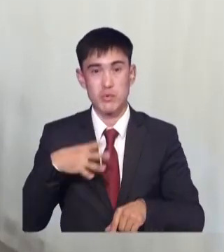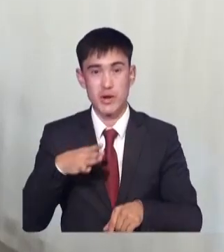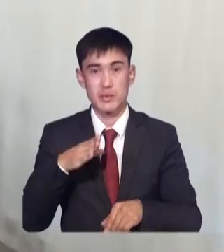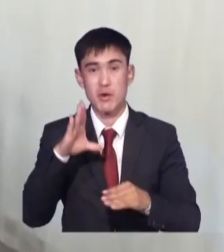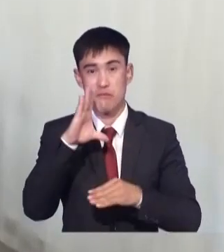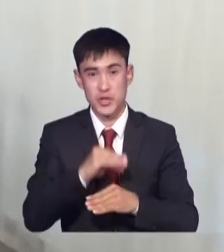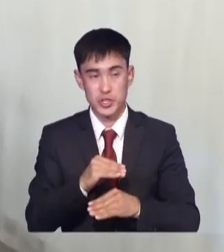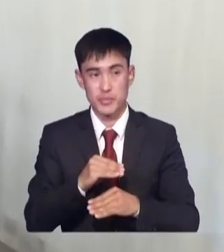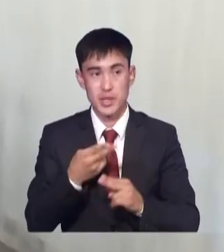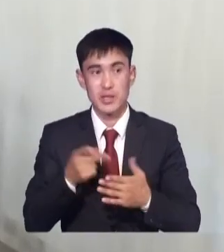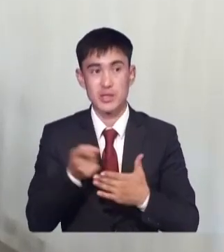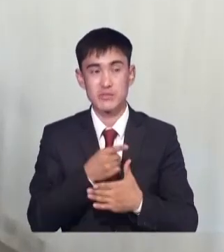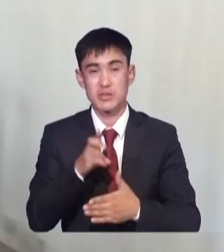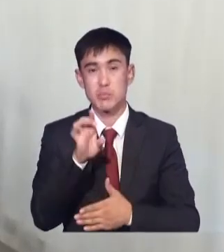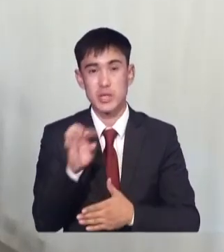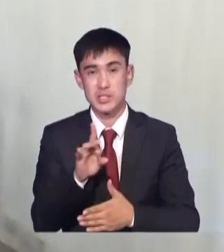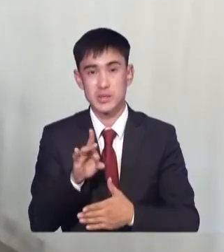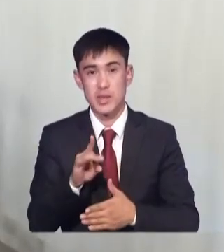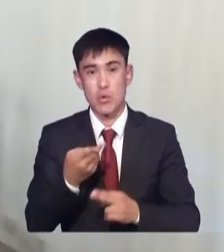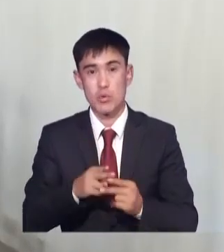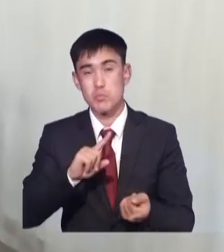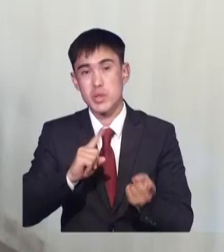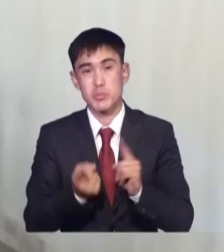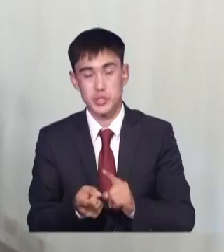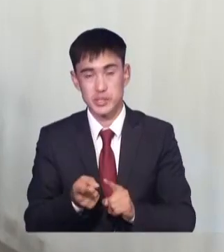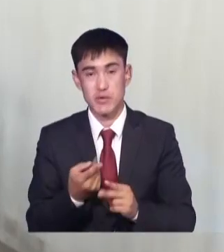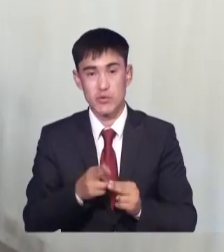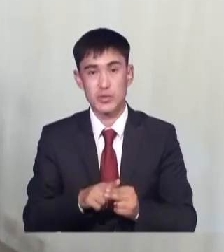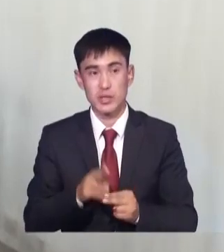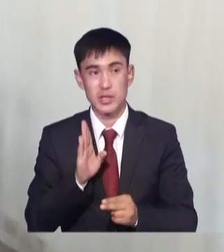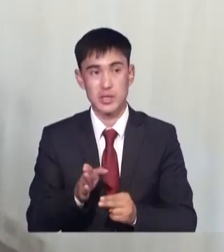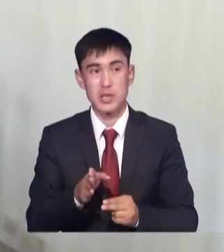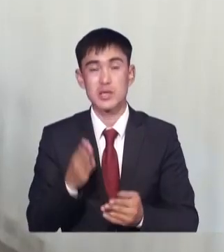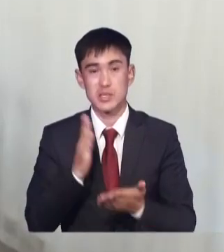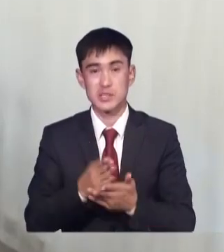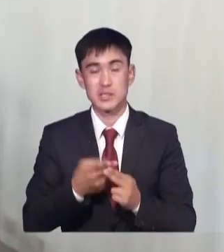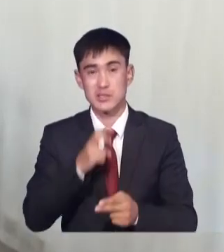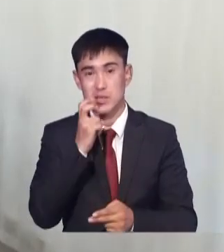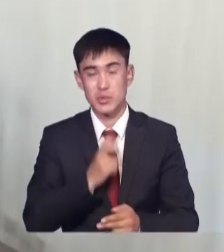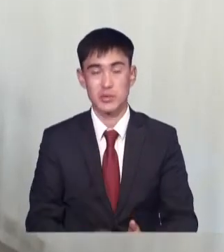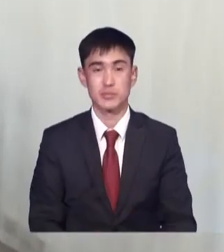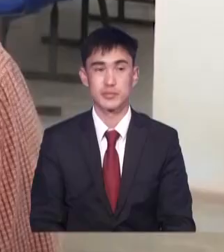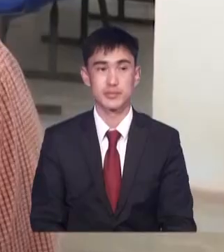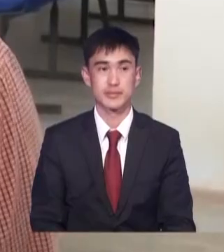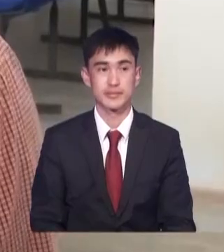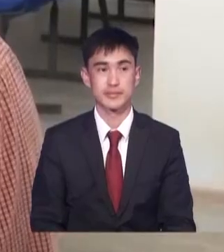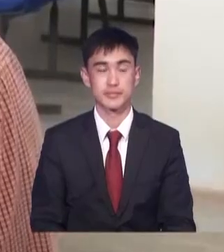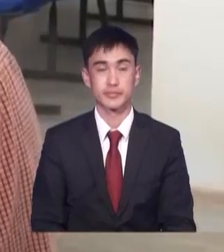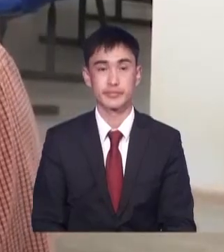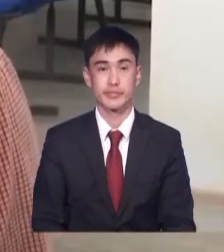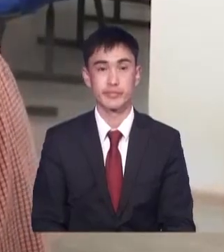появляется по вечерам. Это называется бриз. Тем более он перемещается. Вот тогда и появляется этот запах.